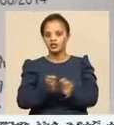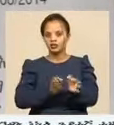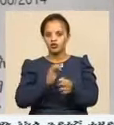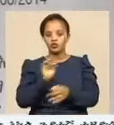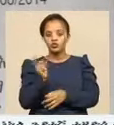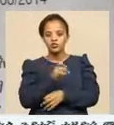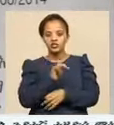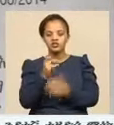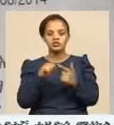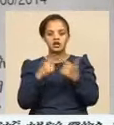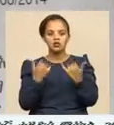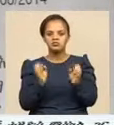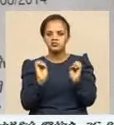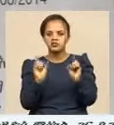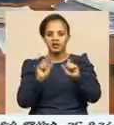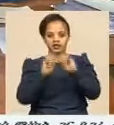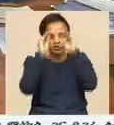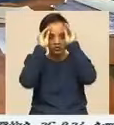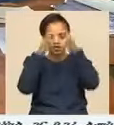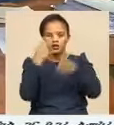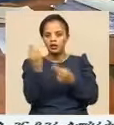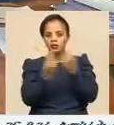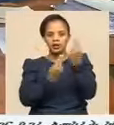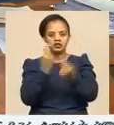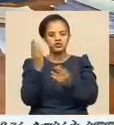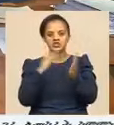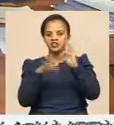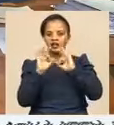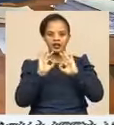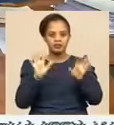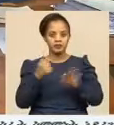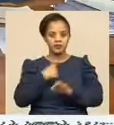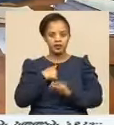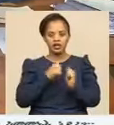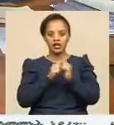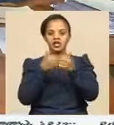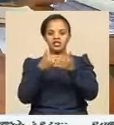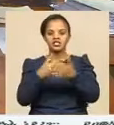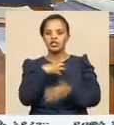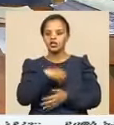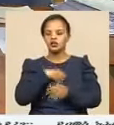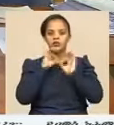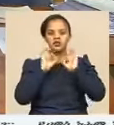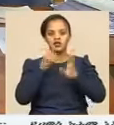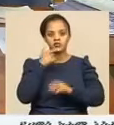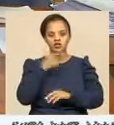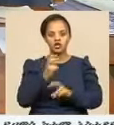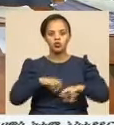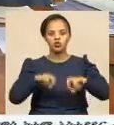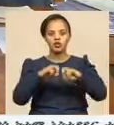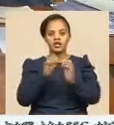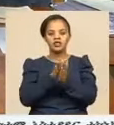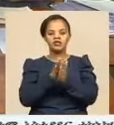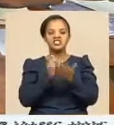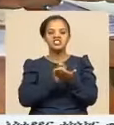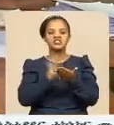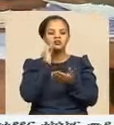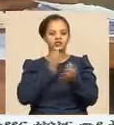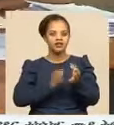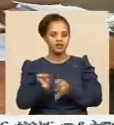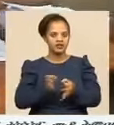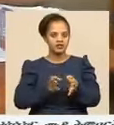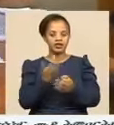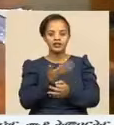ይሁን እንጂ እስካሁን ምንም አይነት የመምህራን ጥቅማጥቅም ችግር የለም፣ እኔ ጋር የደረሰ ቅሬታም የለም ሲል የወረዳው ትምህርት ጽሕፈት ቤት